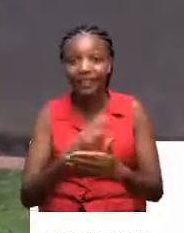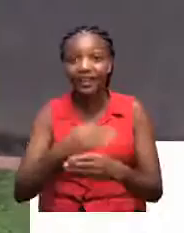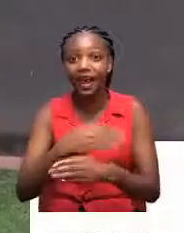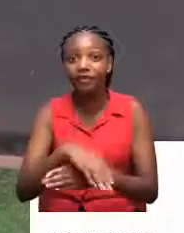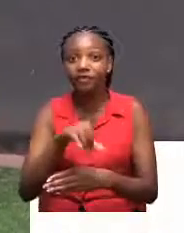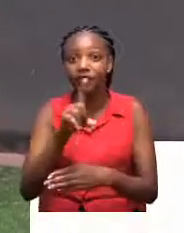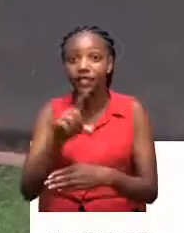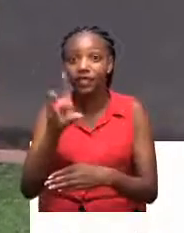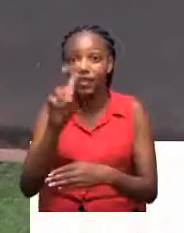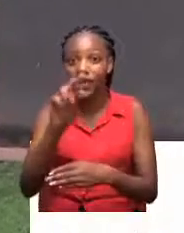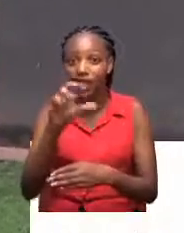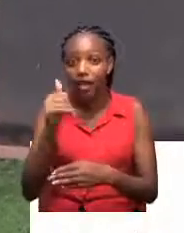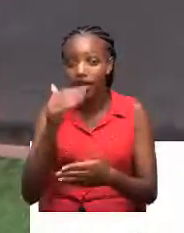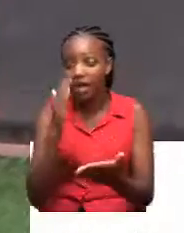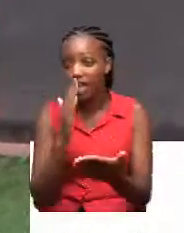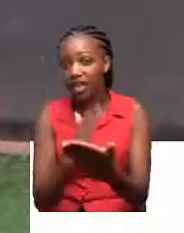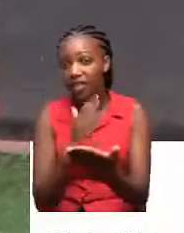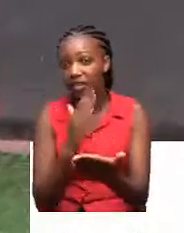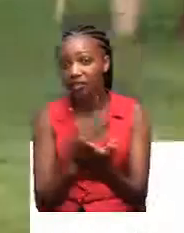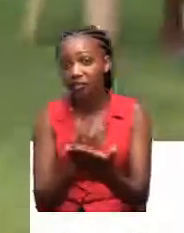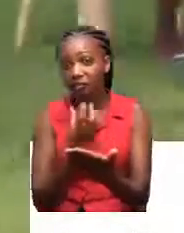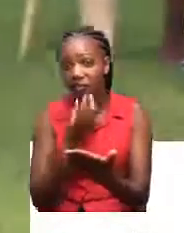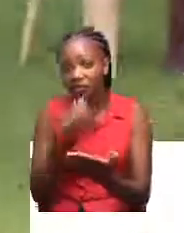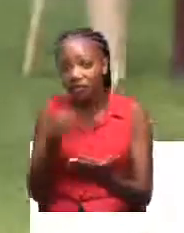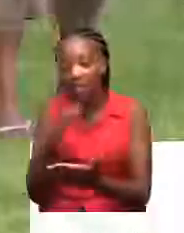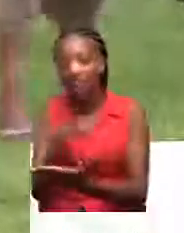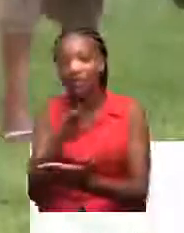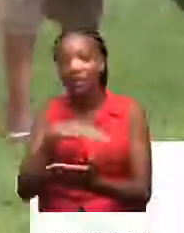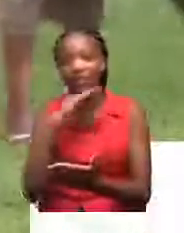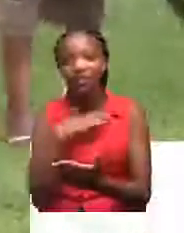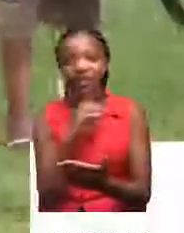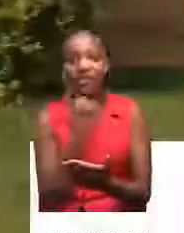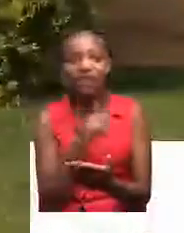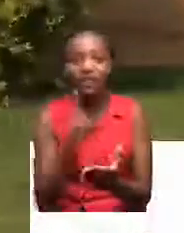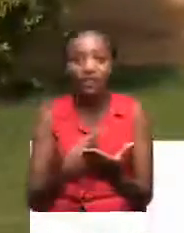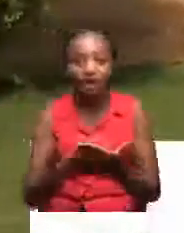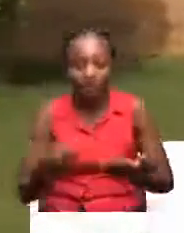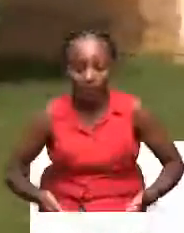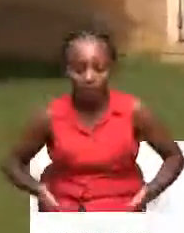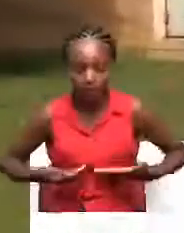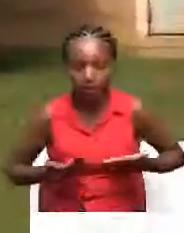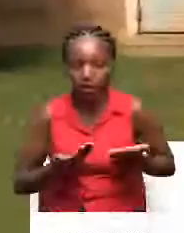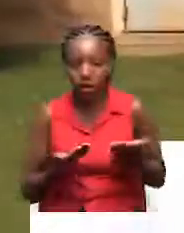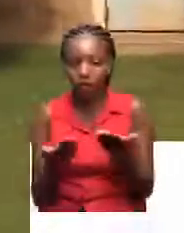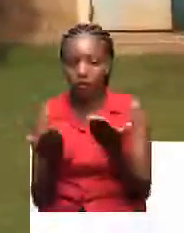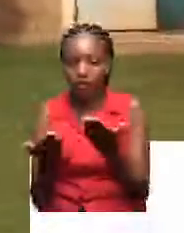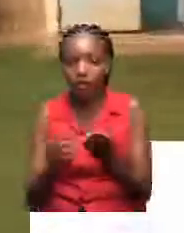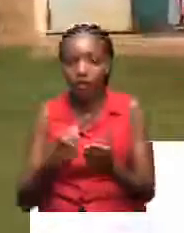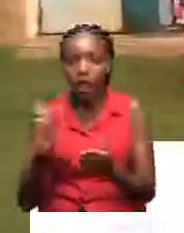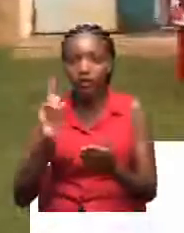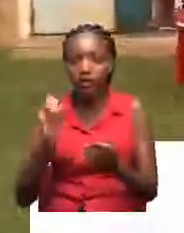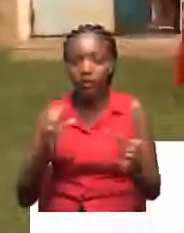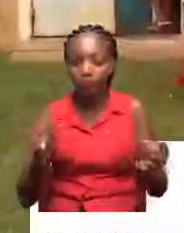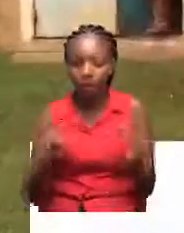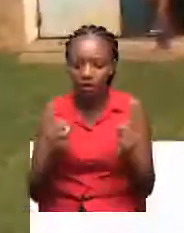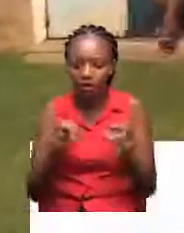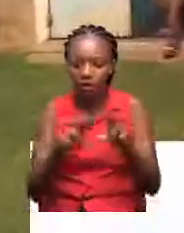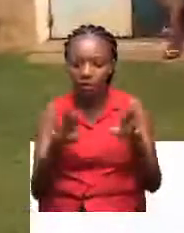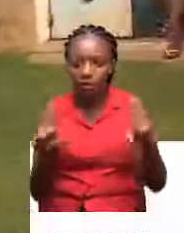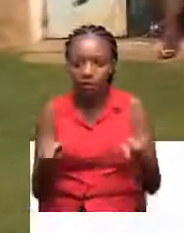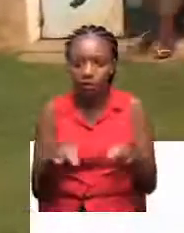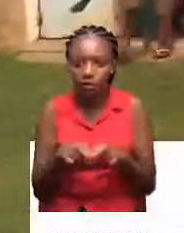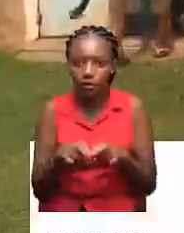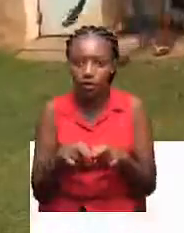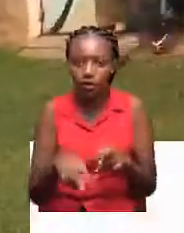ambapo imebainika kuwa ni marehemu, na mwili wake kuletwa hapa nchini katika chumba cha kuhifadhi wafu